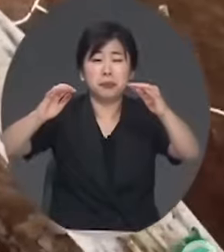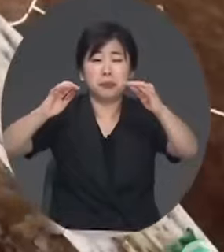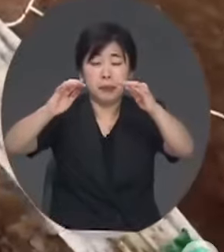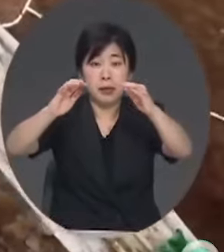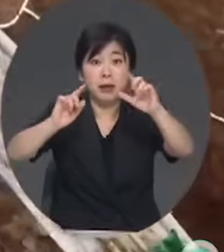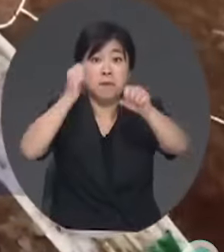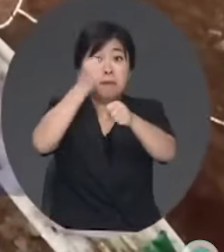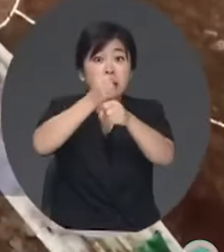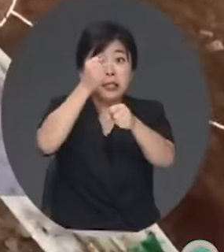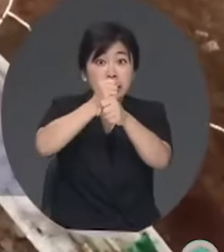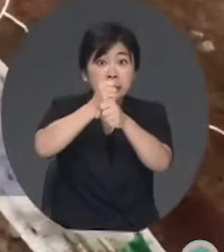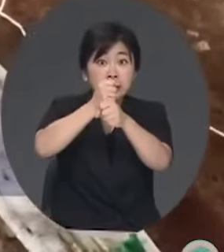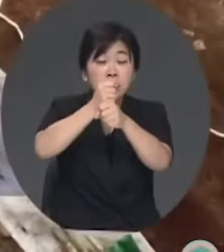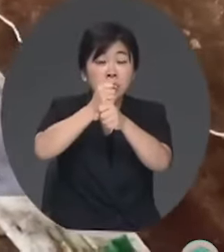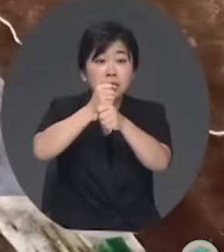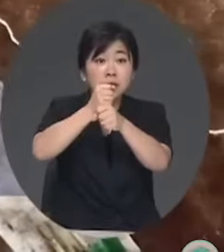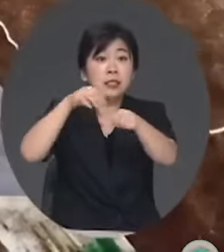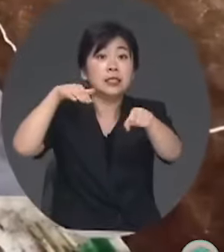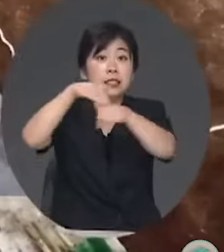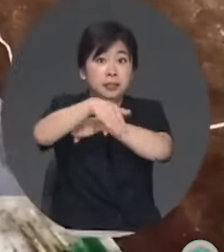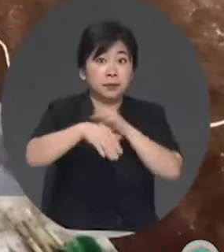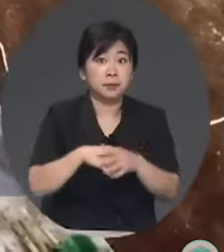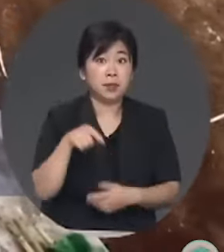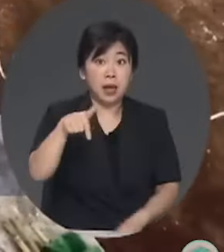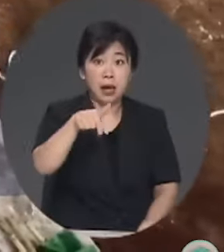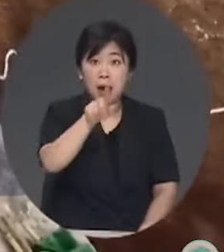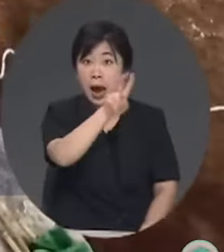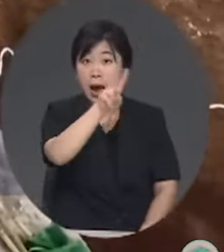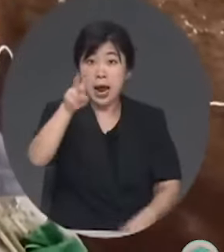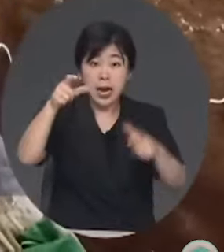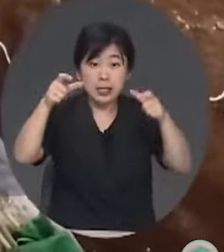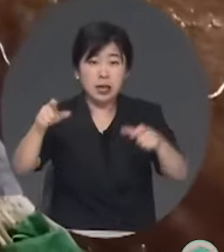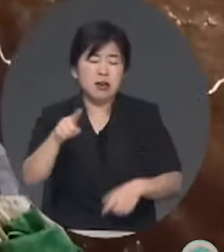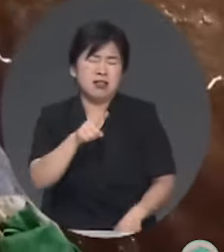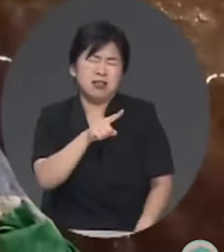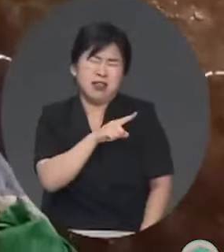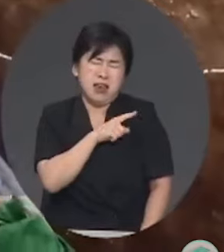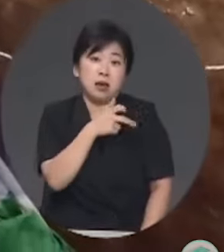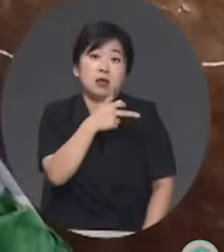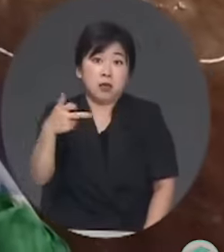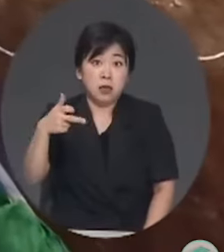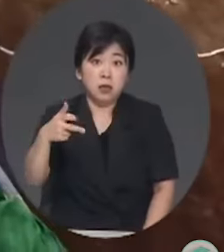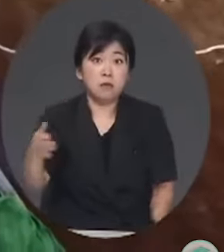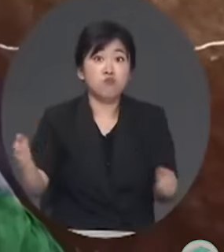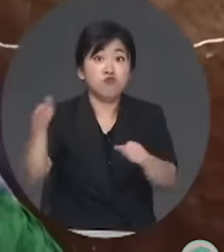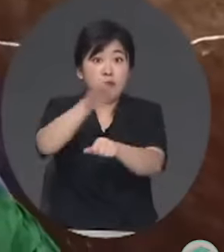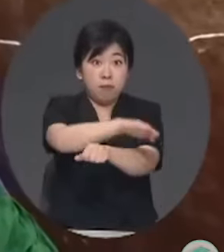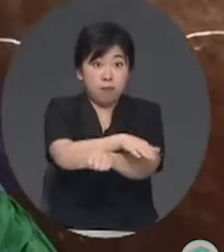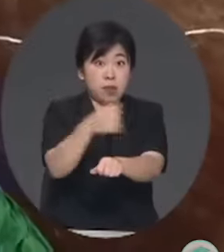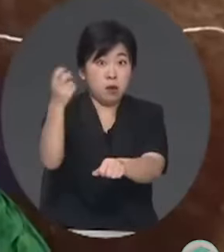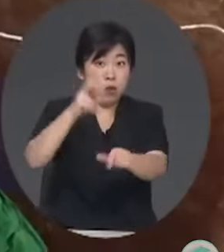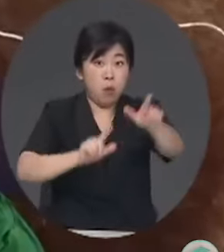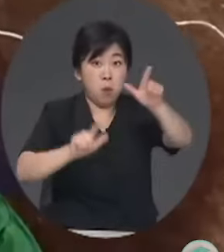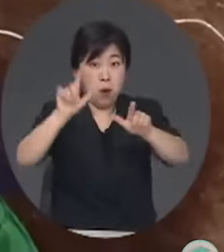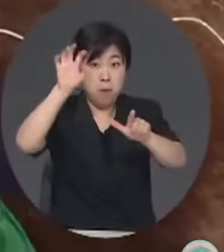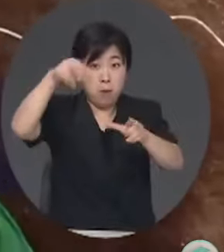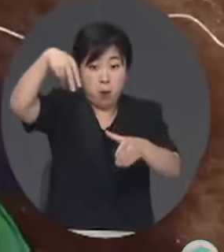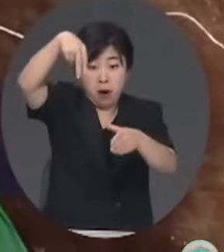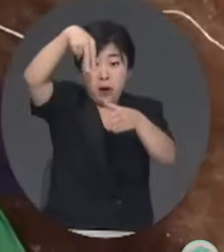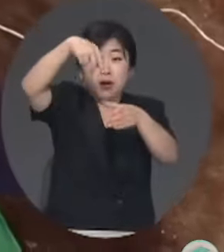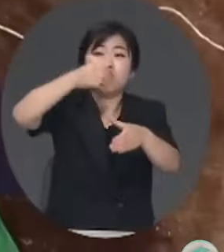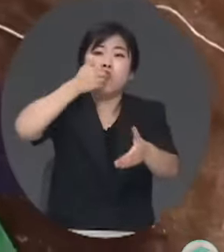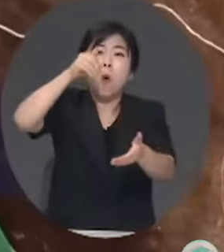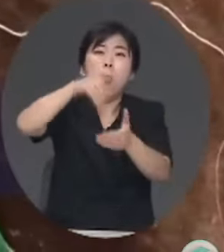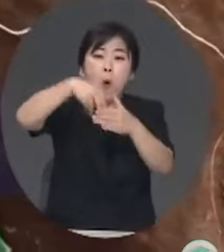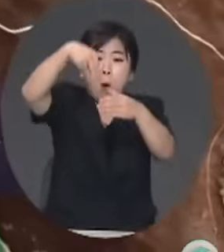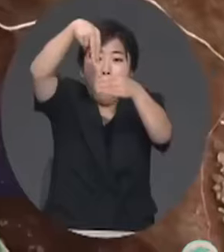가야 지역에서 나온 대형 고층 고분 중에서 가장 커요. 그리고 구조상으로도 수혈식 석곽 딱